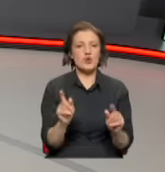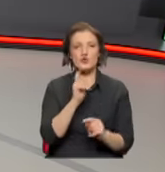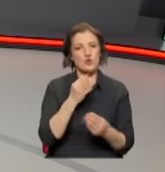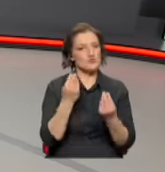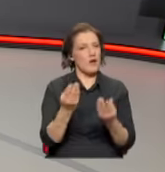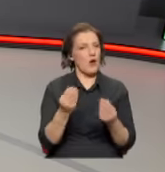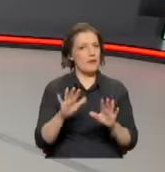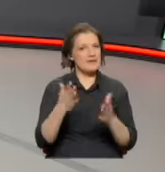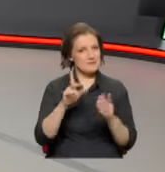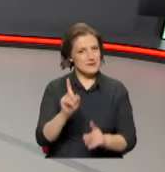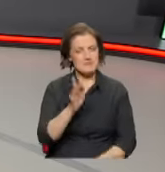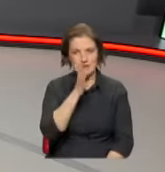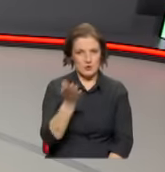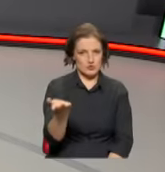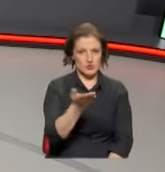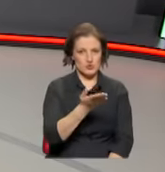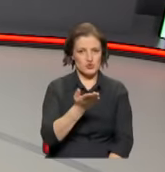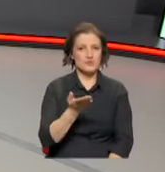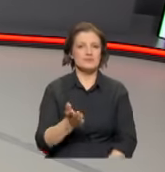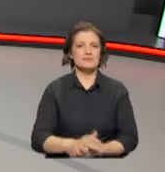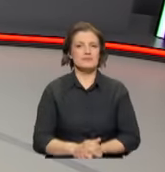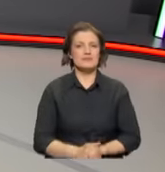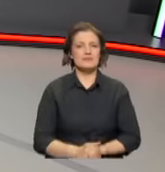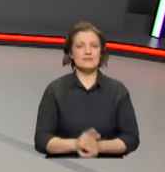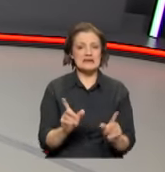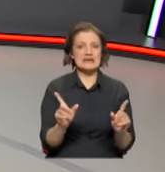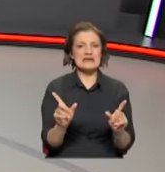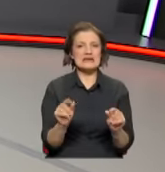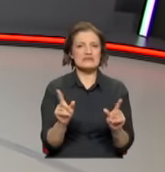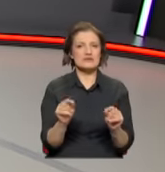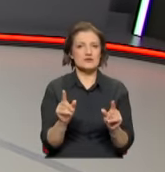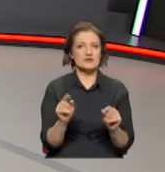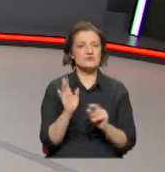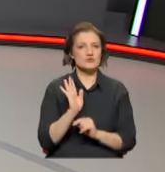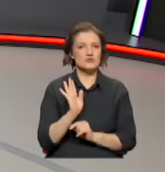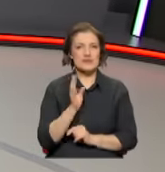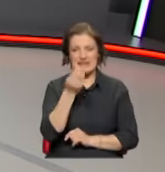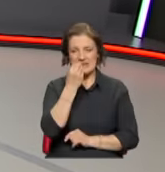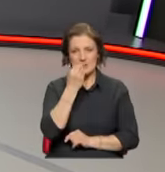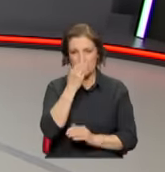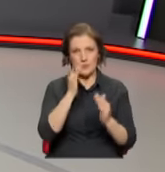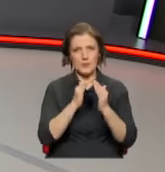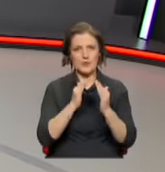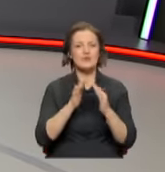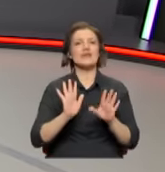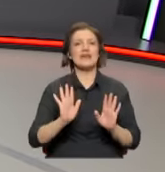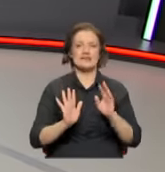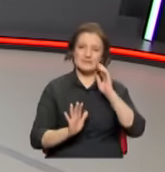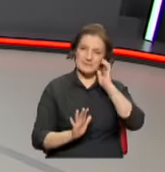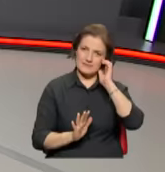olabilir mi? Biliyorsunuz caiz de değil. Pek çok mezhepte. Bizde.